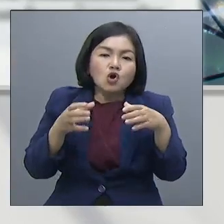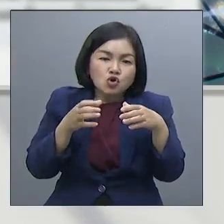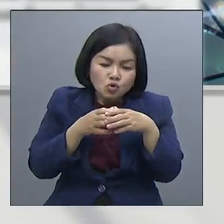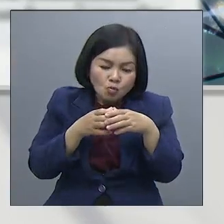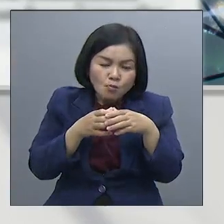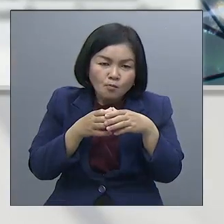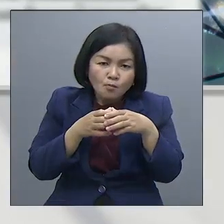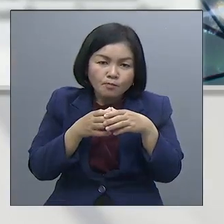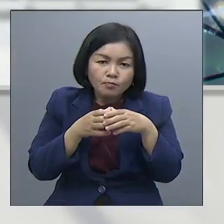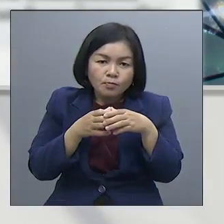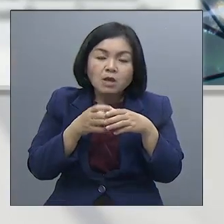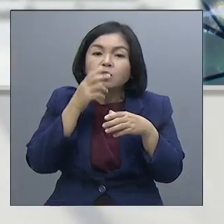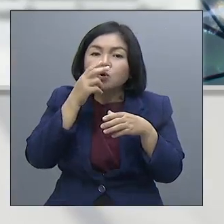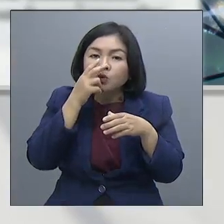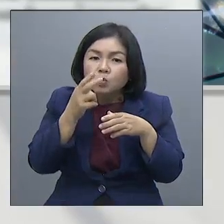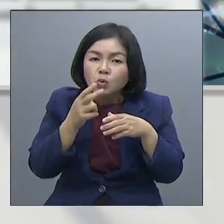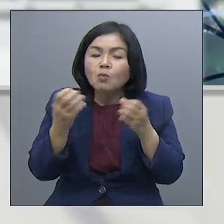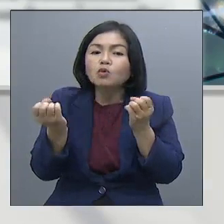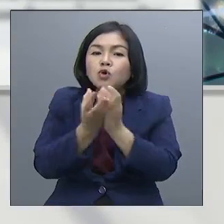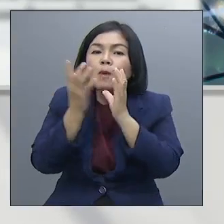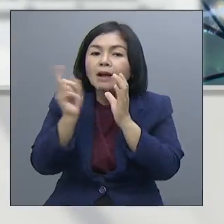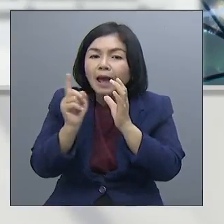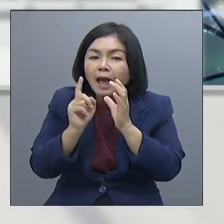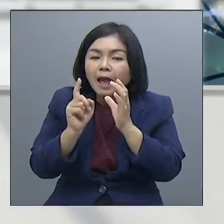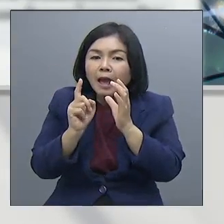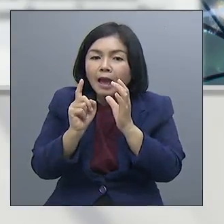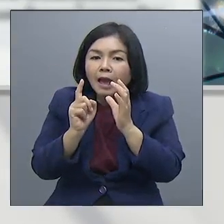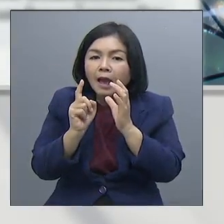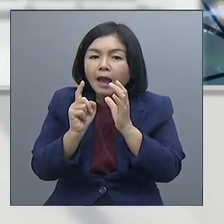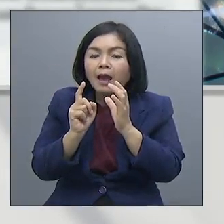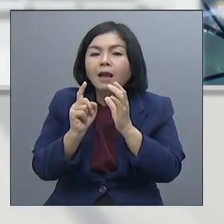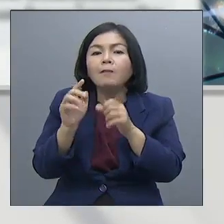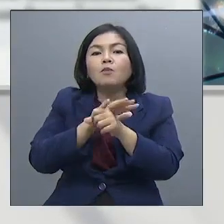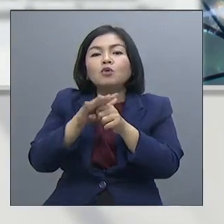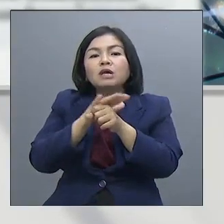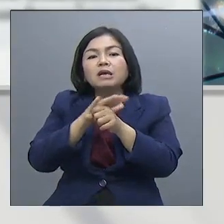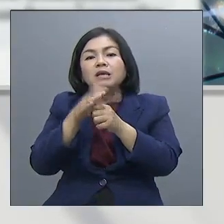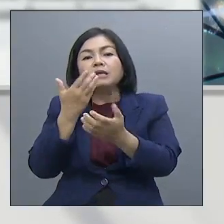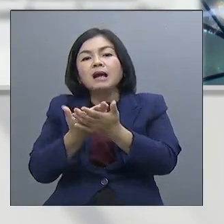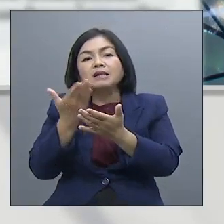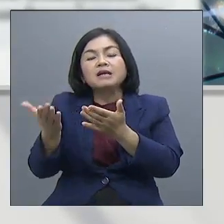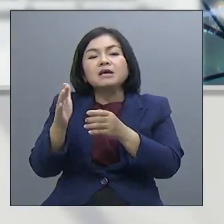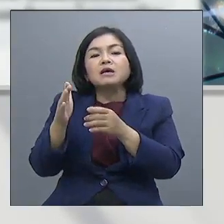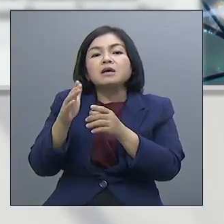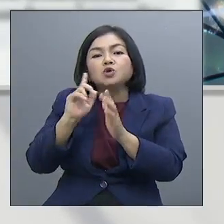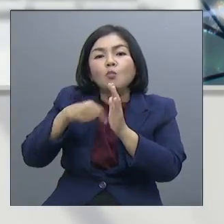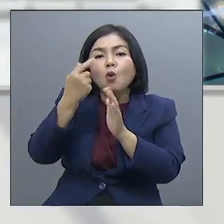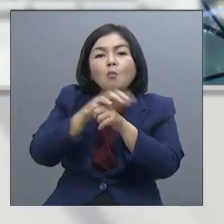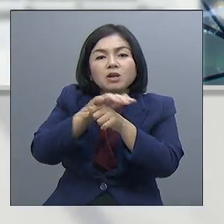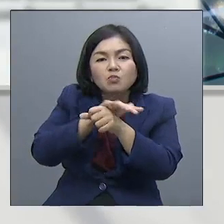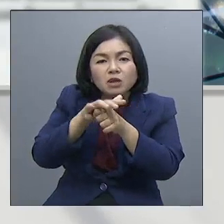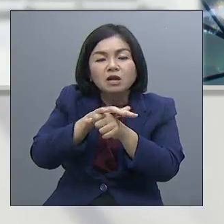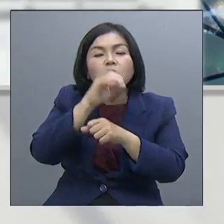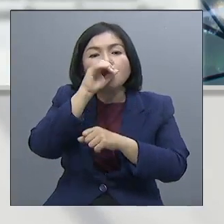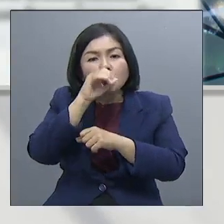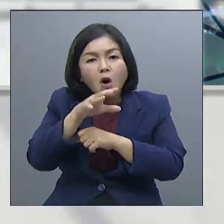กจับตามองมาโดยตลอดว่าจะได้ผลกระทบก็คือกลุ่มที่ใช้ราคากลางๆไปจนถึงล่างค่ะซึ่งก็มีข้อมูลที่ถูกเปิดเผยออกมาถึงจำนว